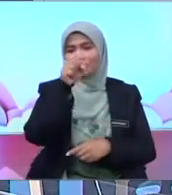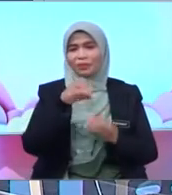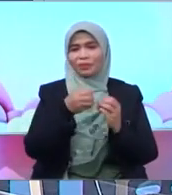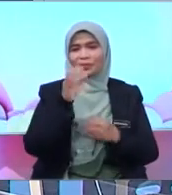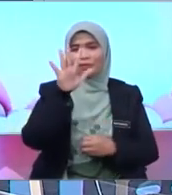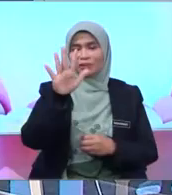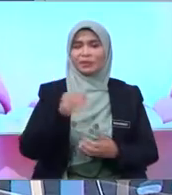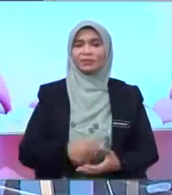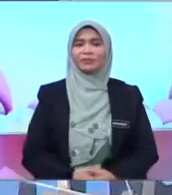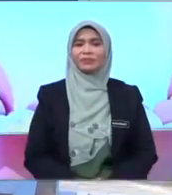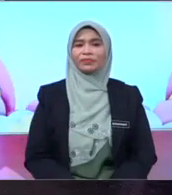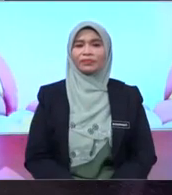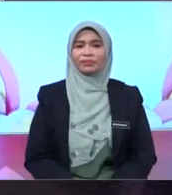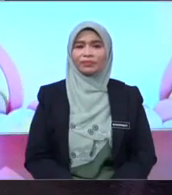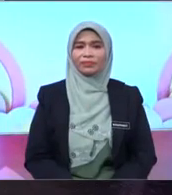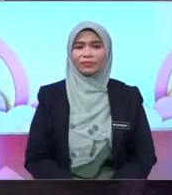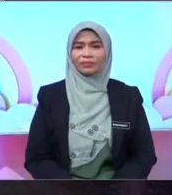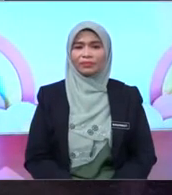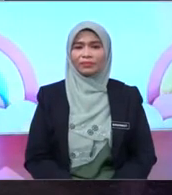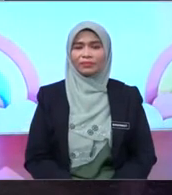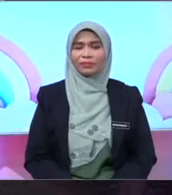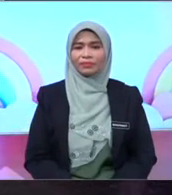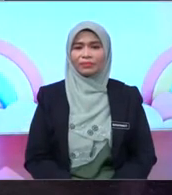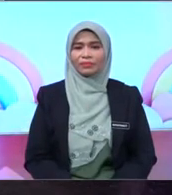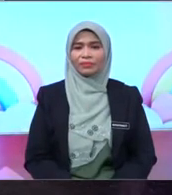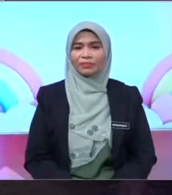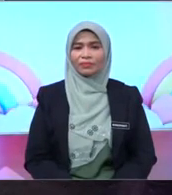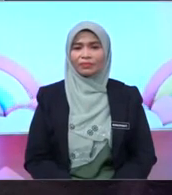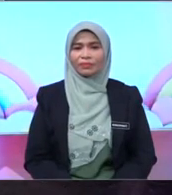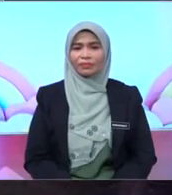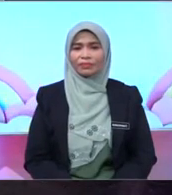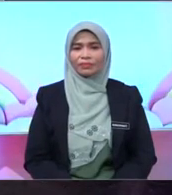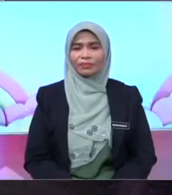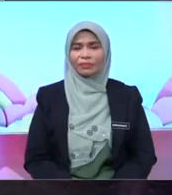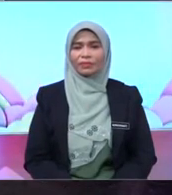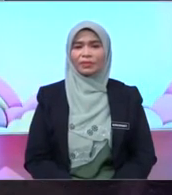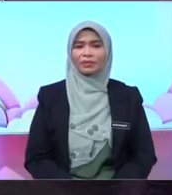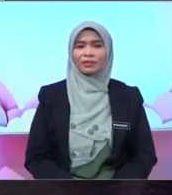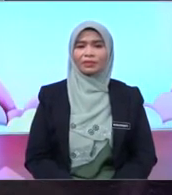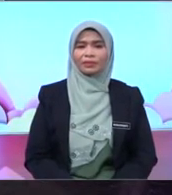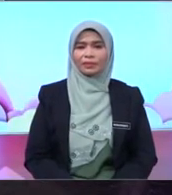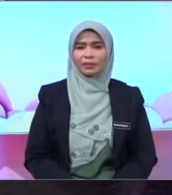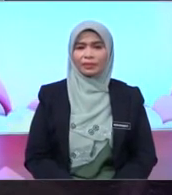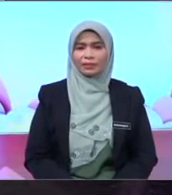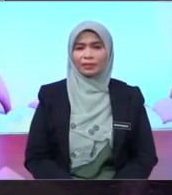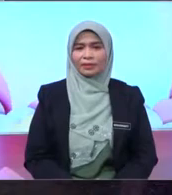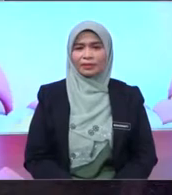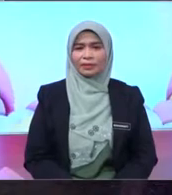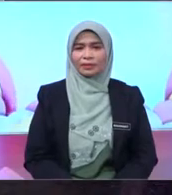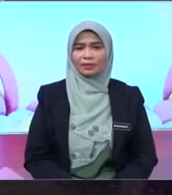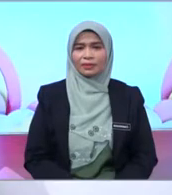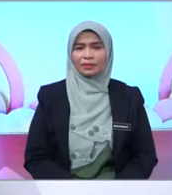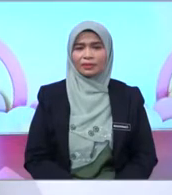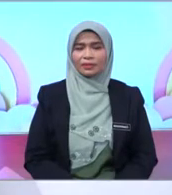ya tampak lebih dahulu sego kita Ampel dulu dan baju soalnya yang kelima game pecah